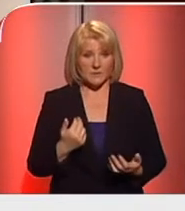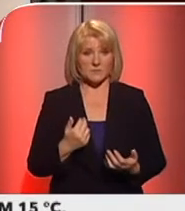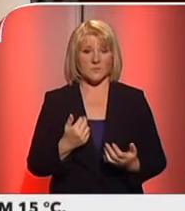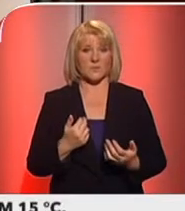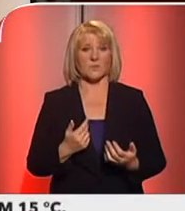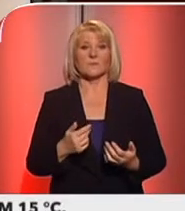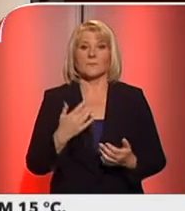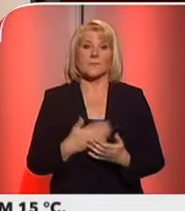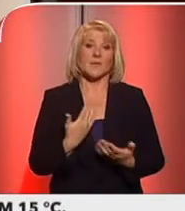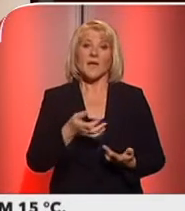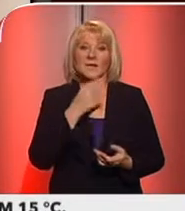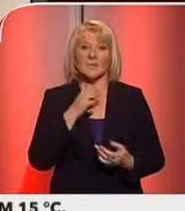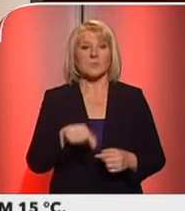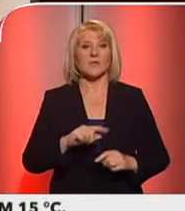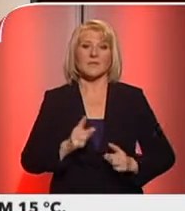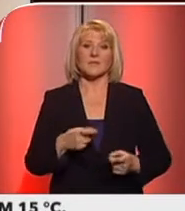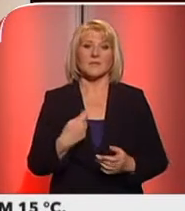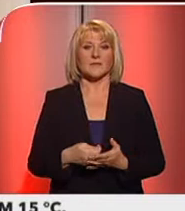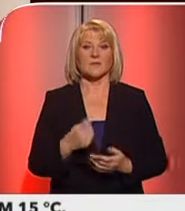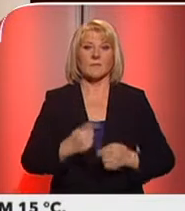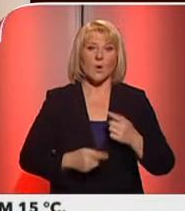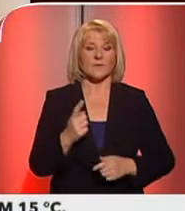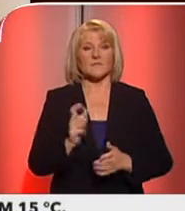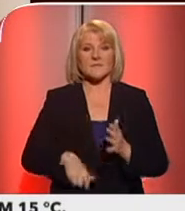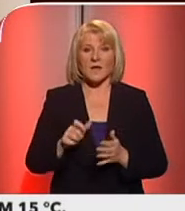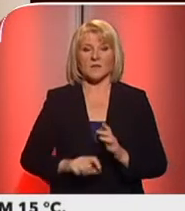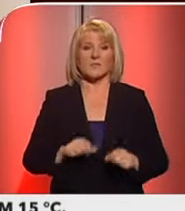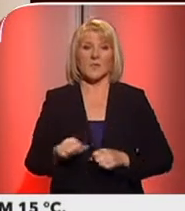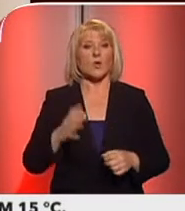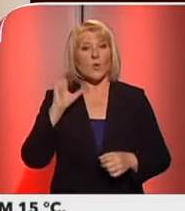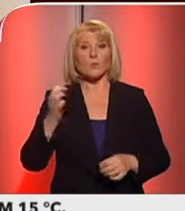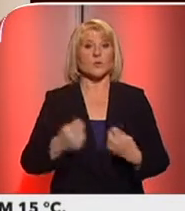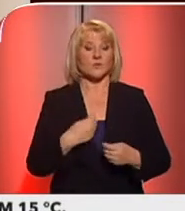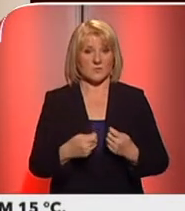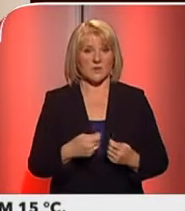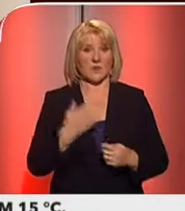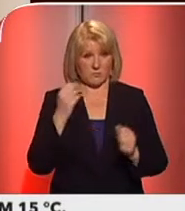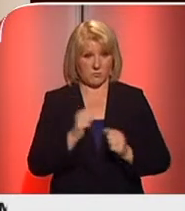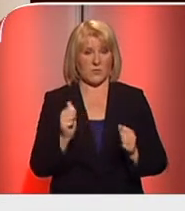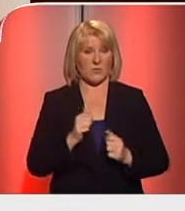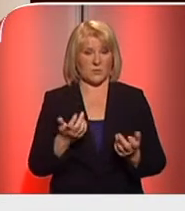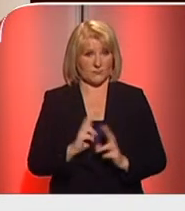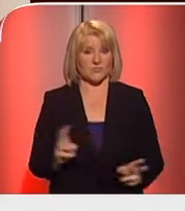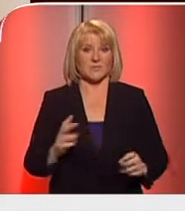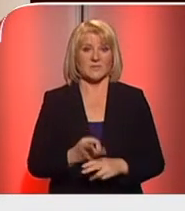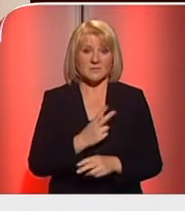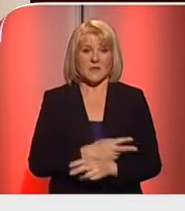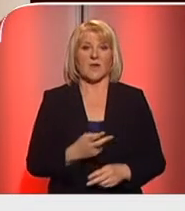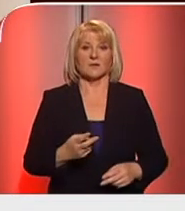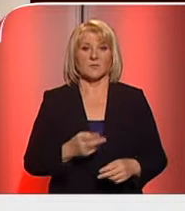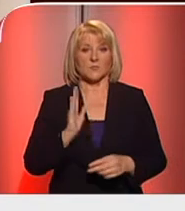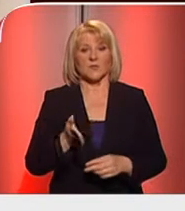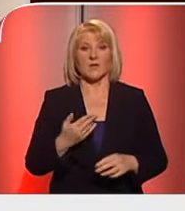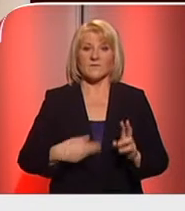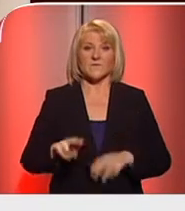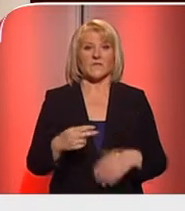řeckou. Kdyby tu vládla jiná garnitura, jiné politické strany, co by odbory dělali? Nebáli by se zase na druhou stranu, že stát naopak více,